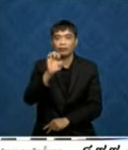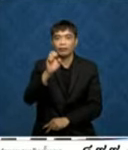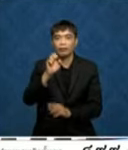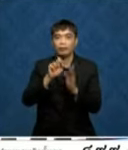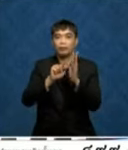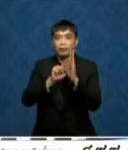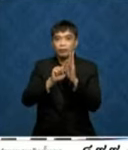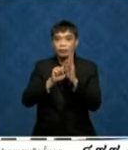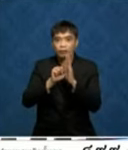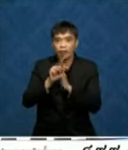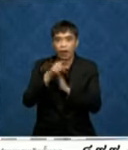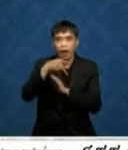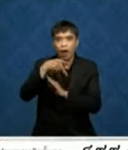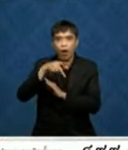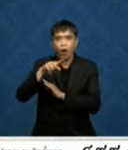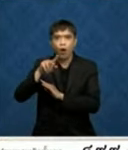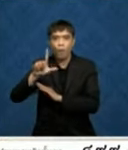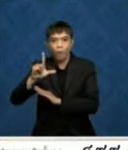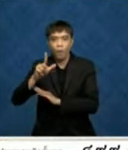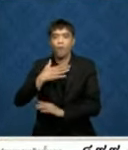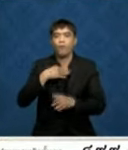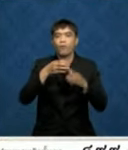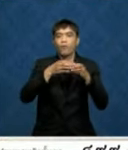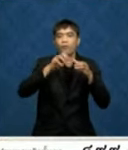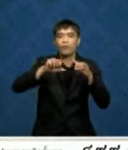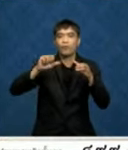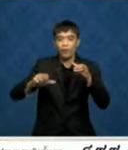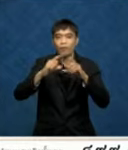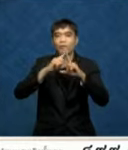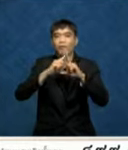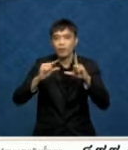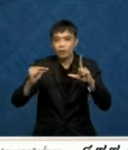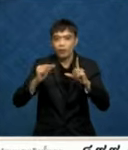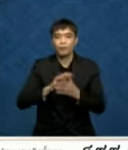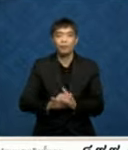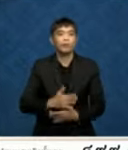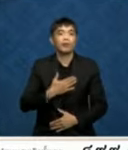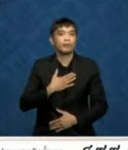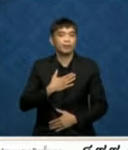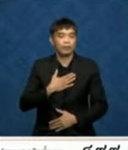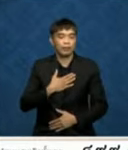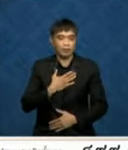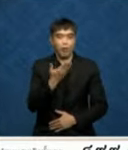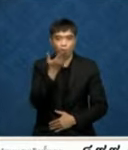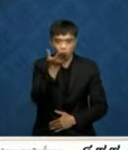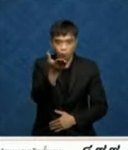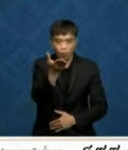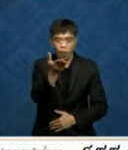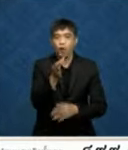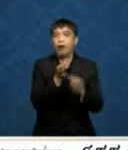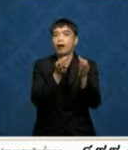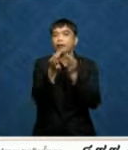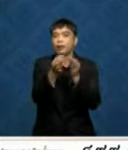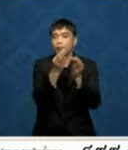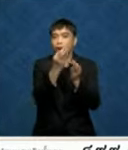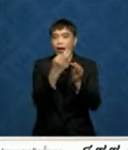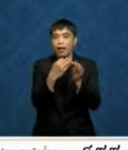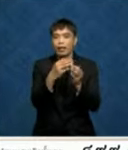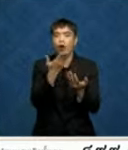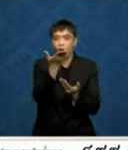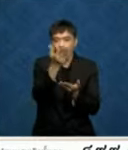ผู้แทนราษฎรแบบบัญชีรายชื่อพรรคก้าวไกลและกรรมาธิการผู้สนวนความเห็นครับท่านประธานครับผมขอสงวนความเห็นในมาตราที่3เพื่อขอปรับลดว